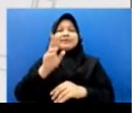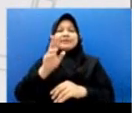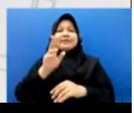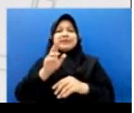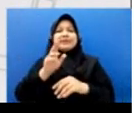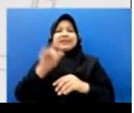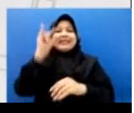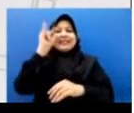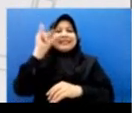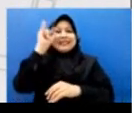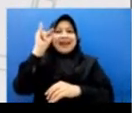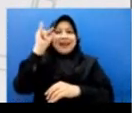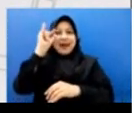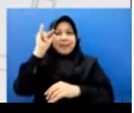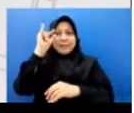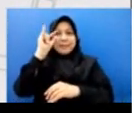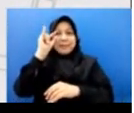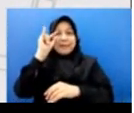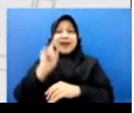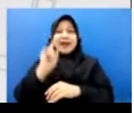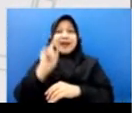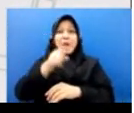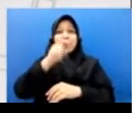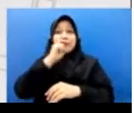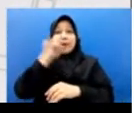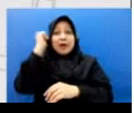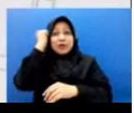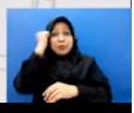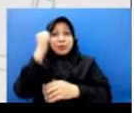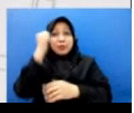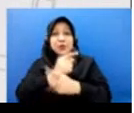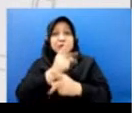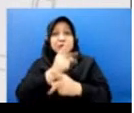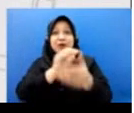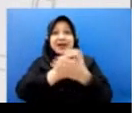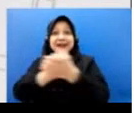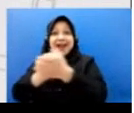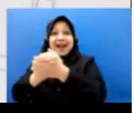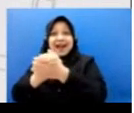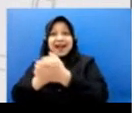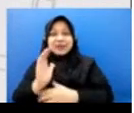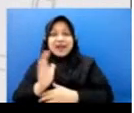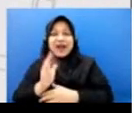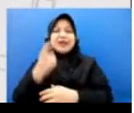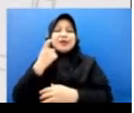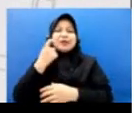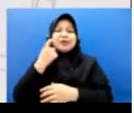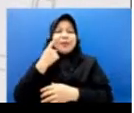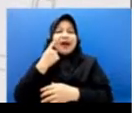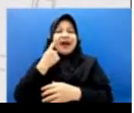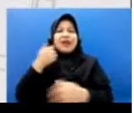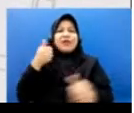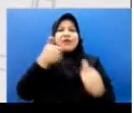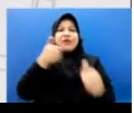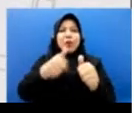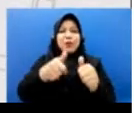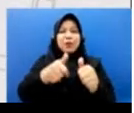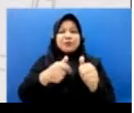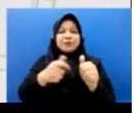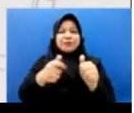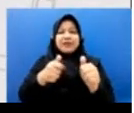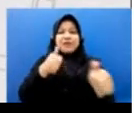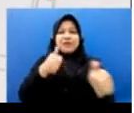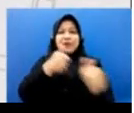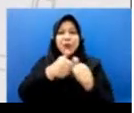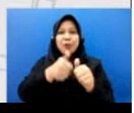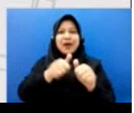yang sudah saling berkenalan, coba follow Instagram murid-murid bapak dan teman-teman dari bapak dan ibu.